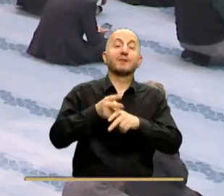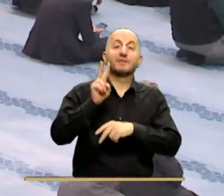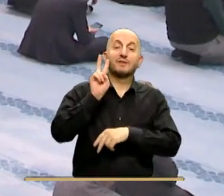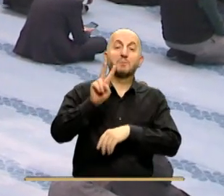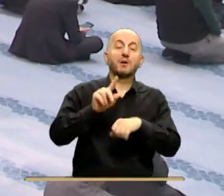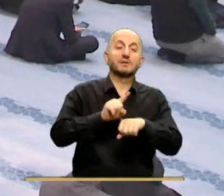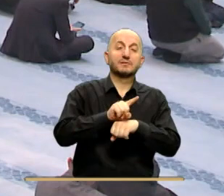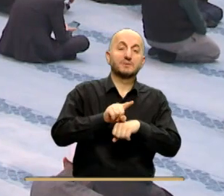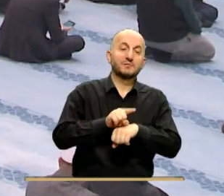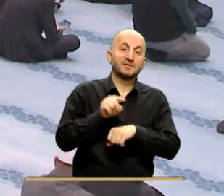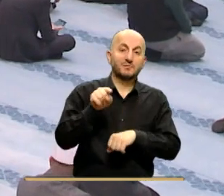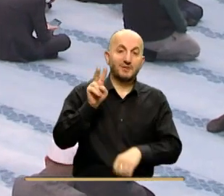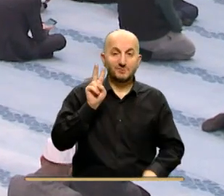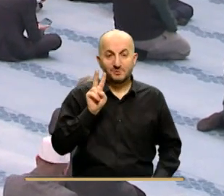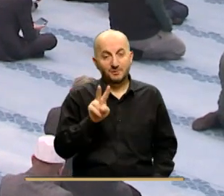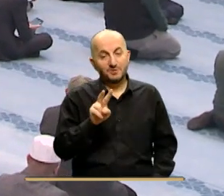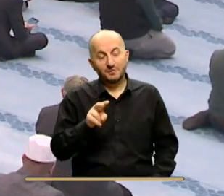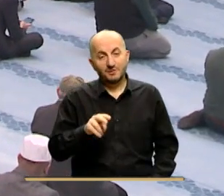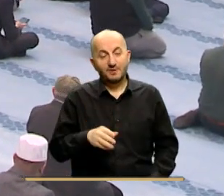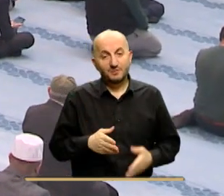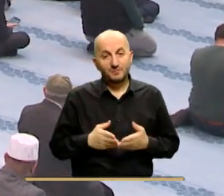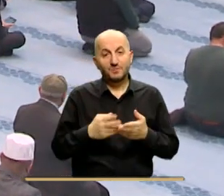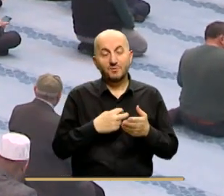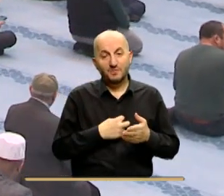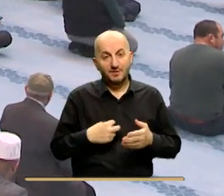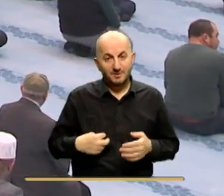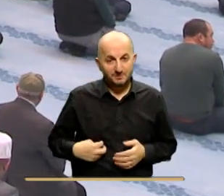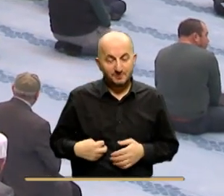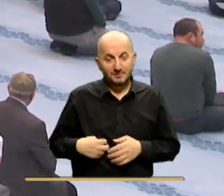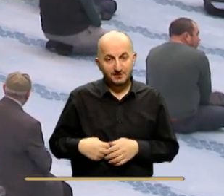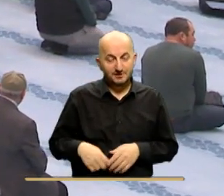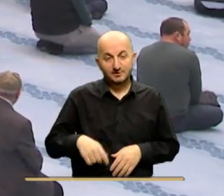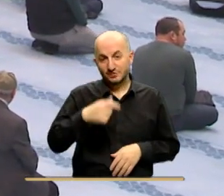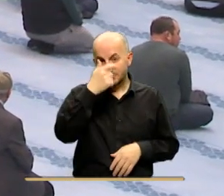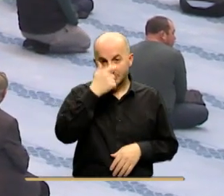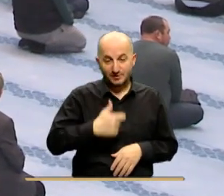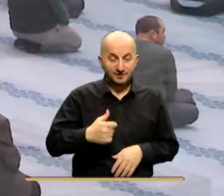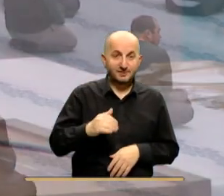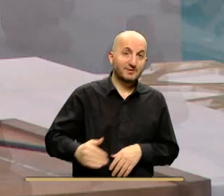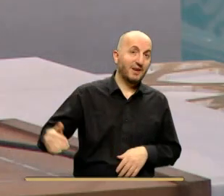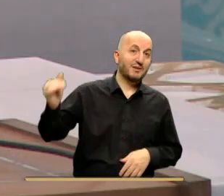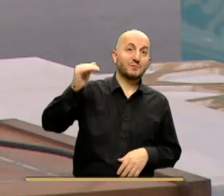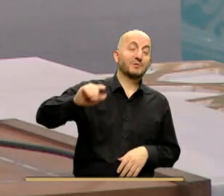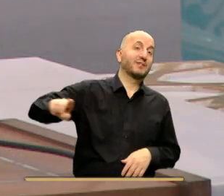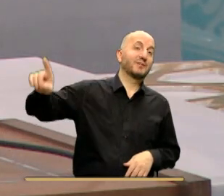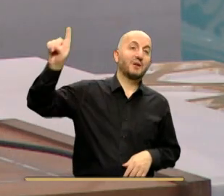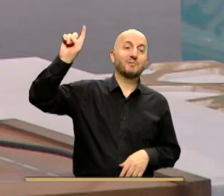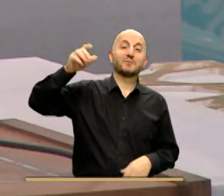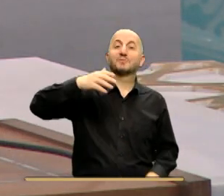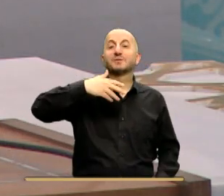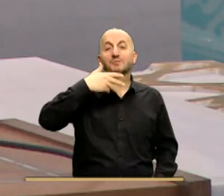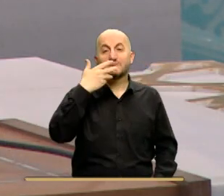baktığımızda şunu görüyoruz. Hazreti Nuh Aleyhisselam'ın şahsında Yüce Rabbimiz buyuruyor